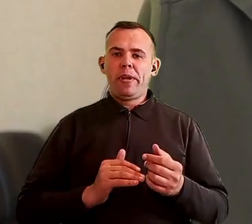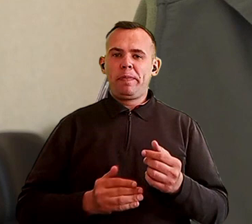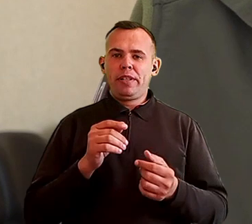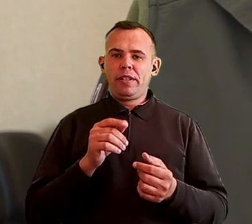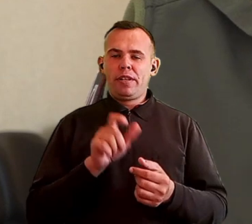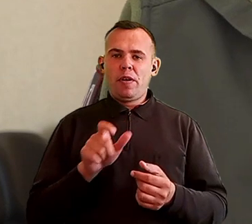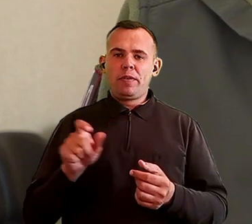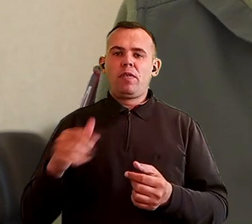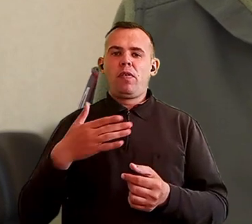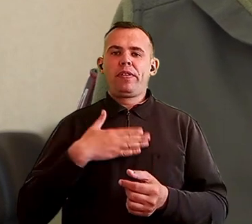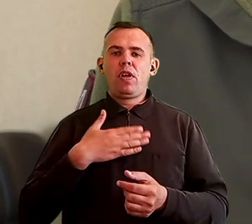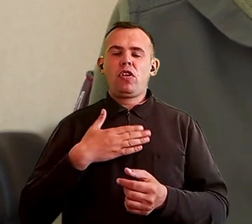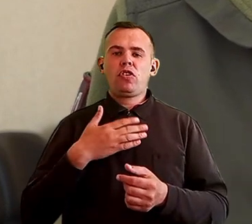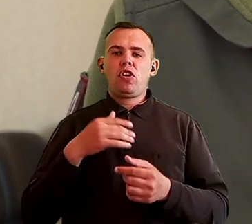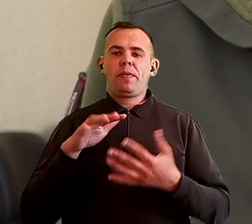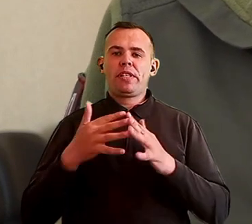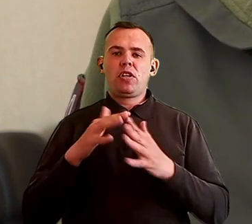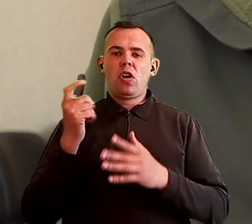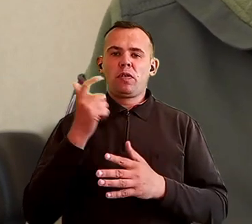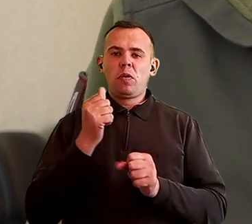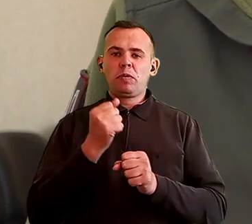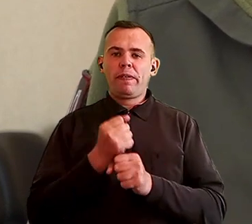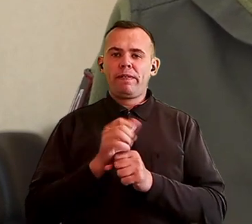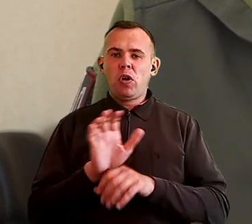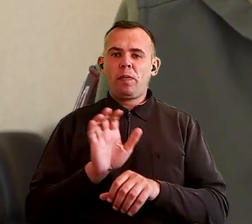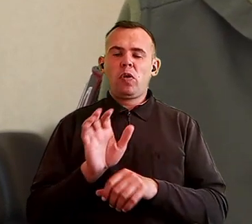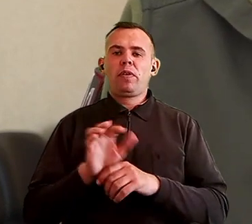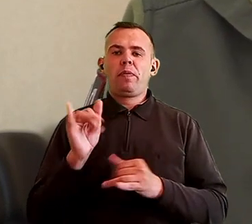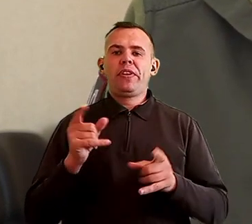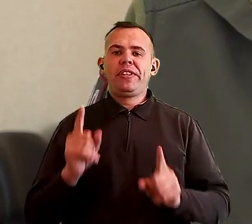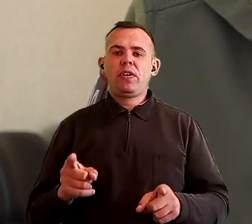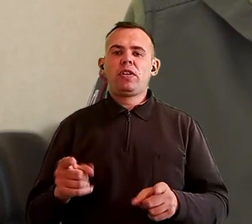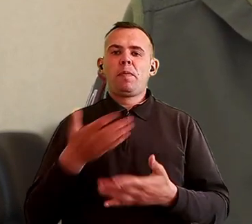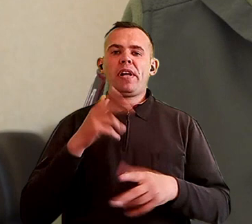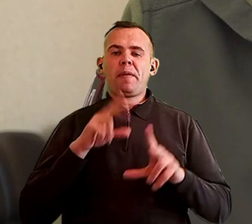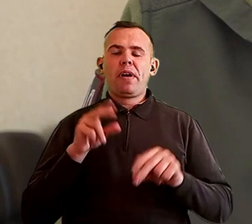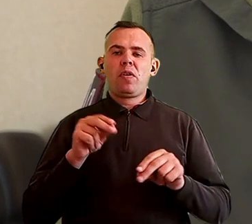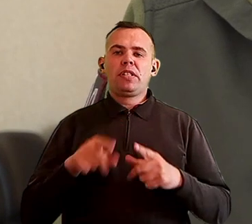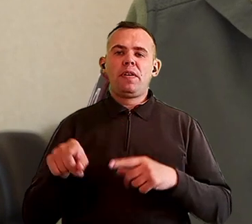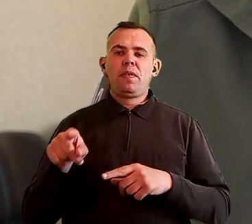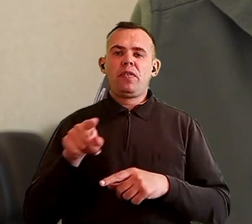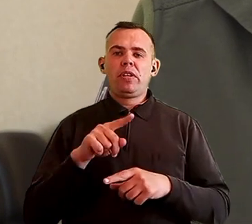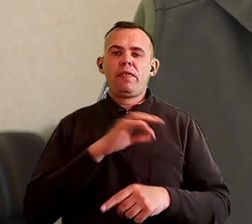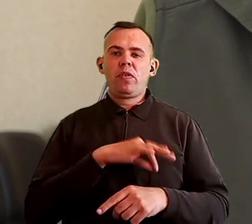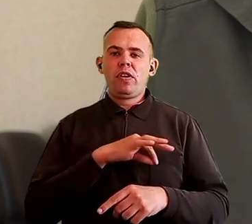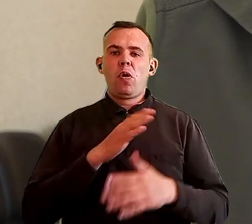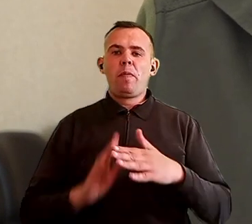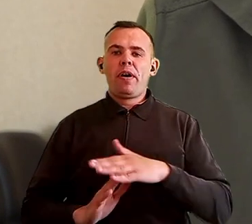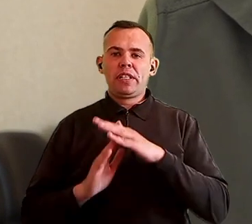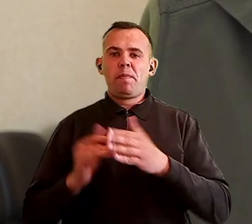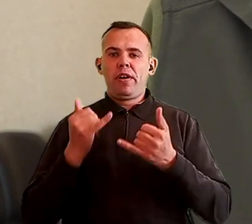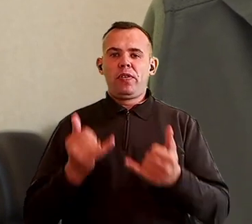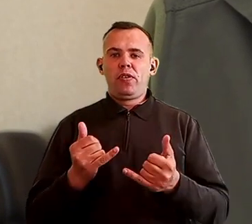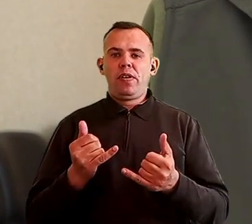нашим сільськогосподарським виробникам, звісно, ми намагаємося весь світловий день використовувати максимально для функціонування